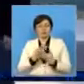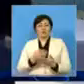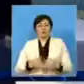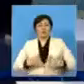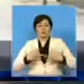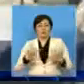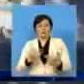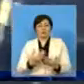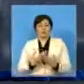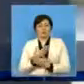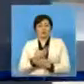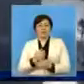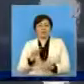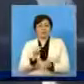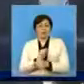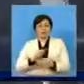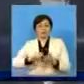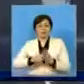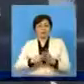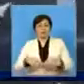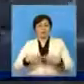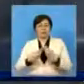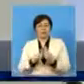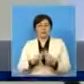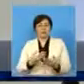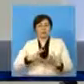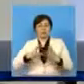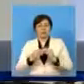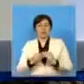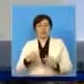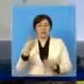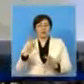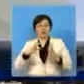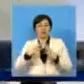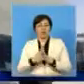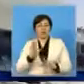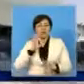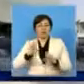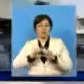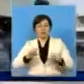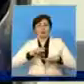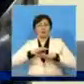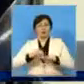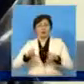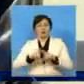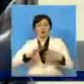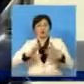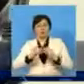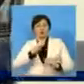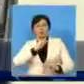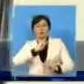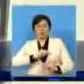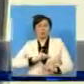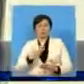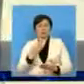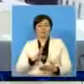құттықтап, су жаңа автокөліктің кілтін табыс етті. Қорыта айтсақ, биыл аудандағы 4 ауылға ауыз су құбыры тартылды. Осындай нәтижелі жұмыстың арқасында таза